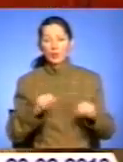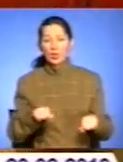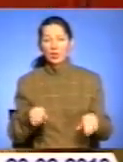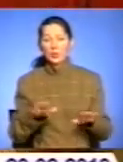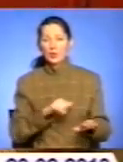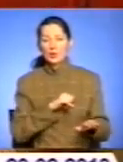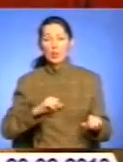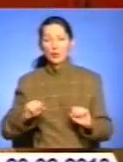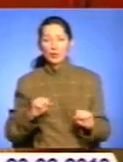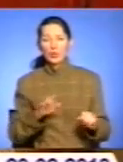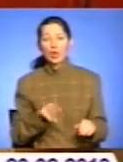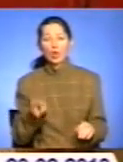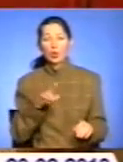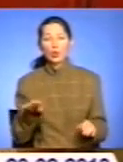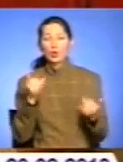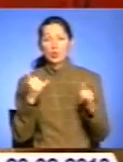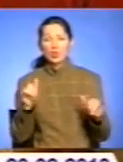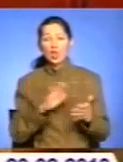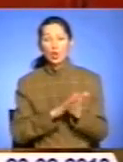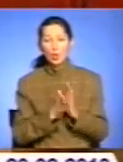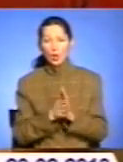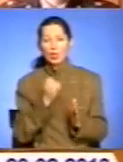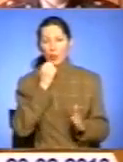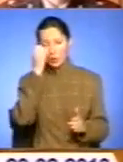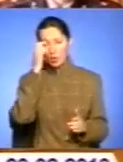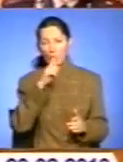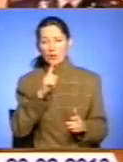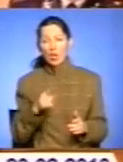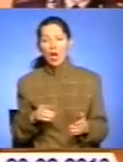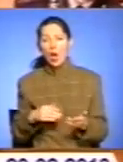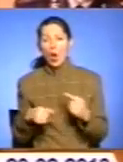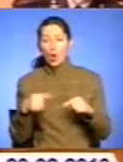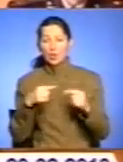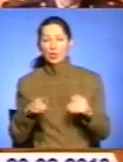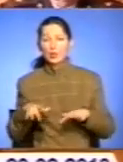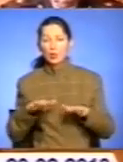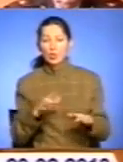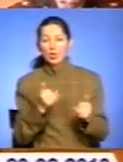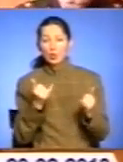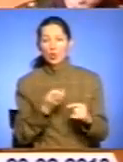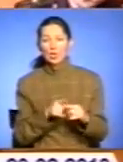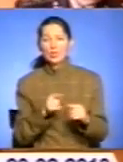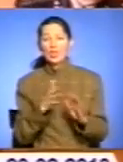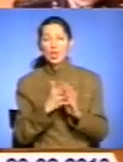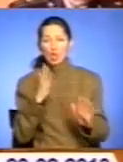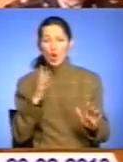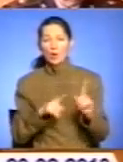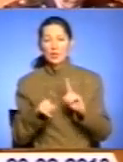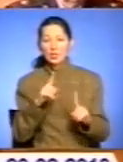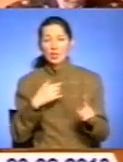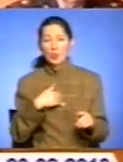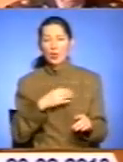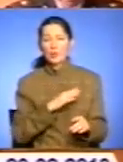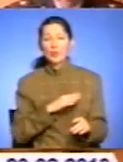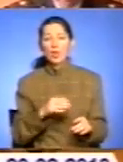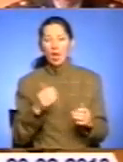ситуацій. Подякував за чітку роботу і координацію дій. Сьогодні це чергове засідання. Ми неодноразово